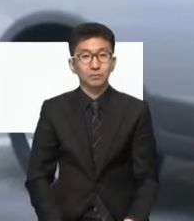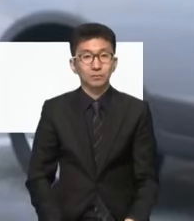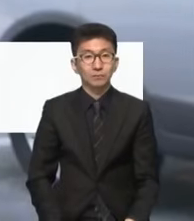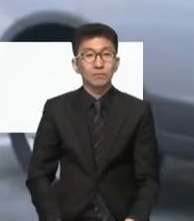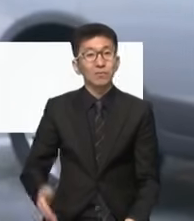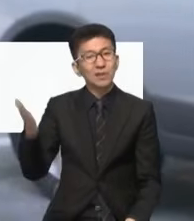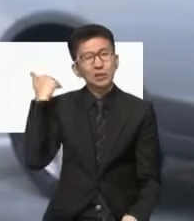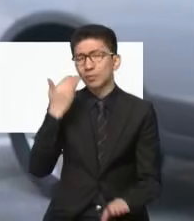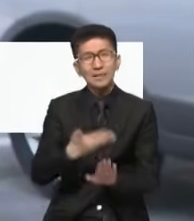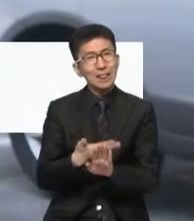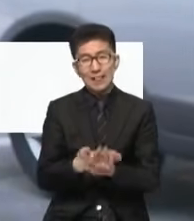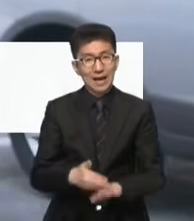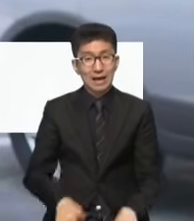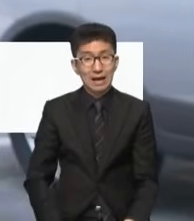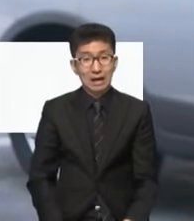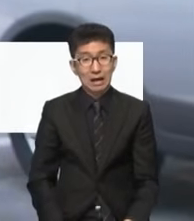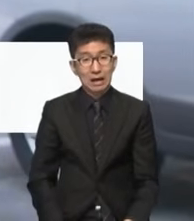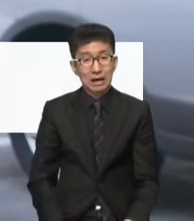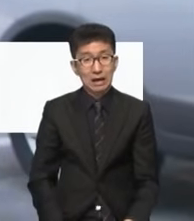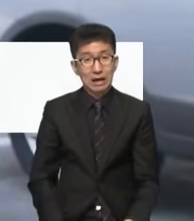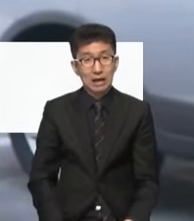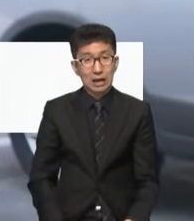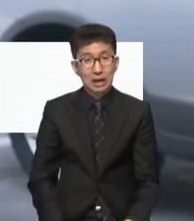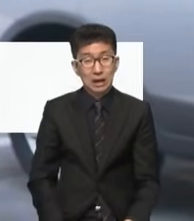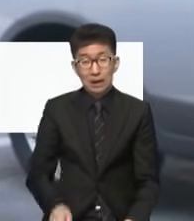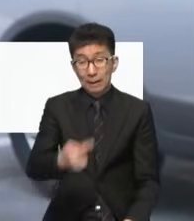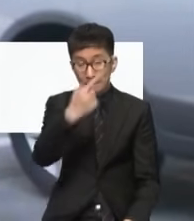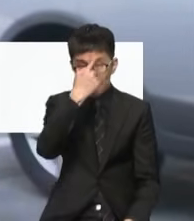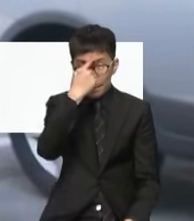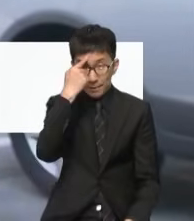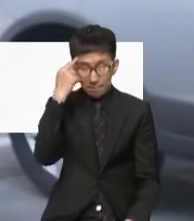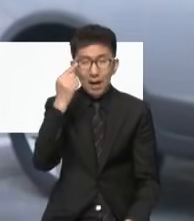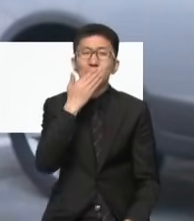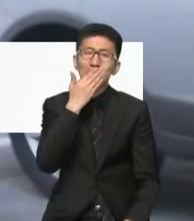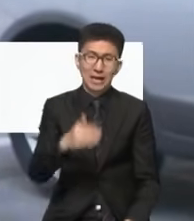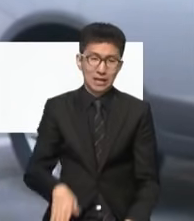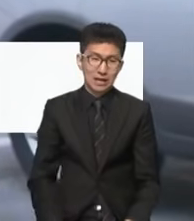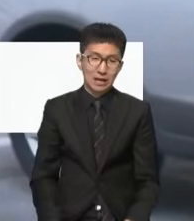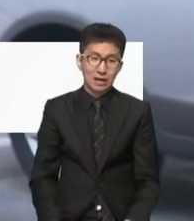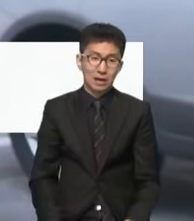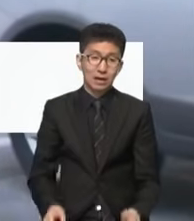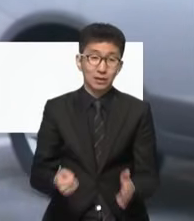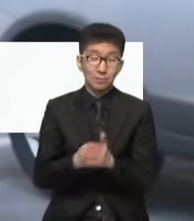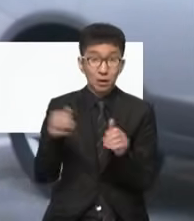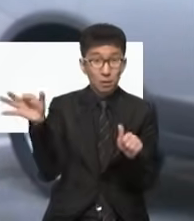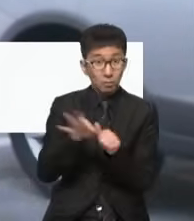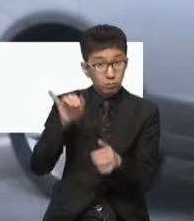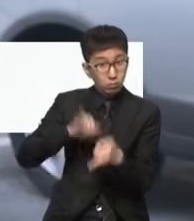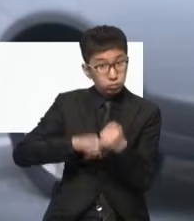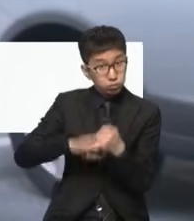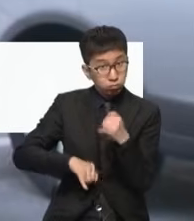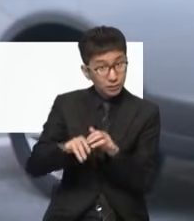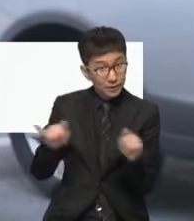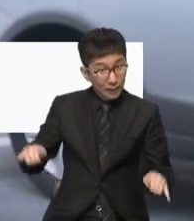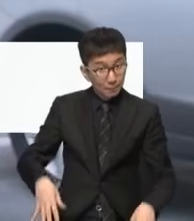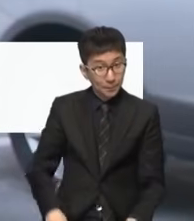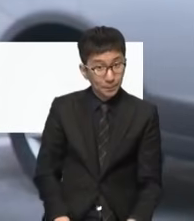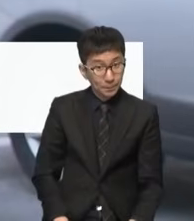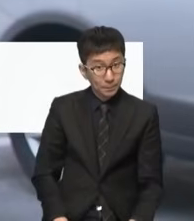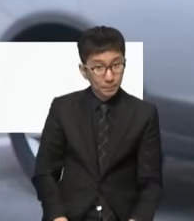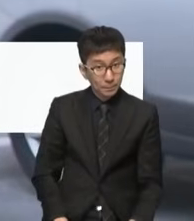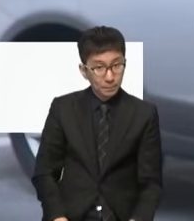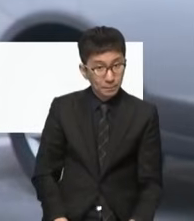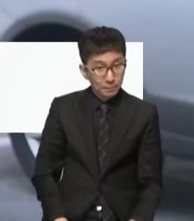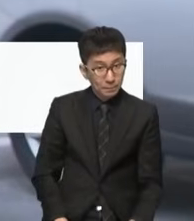이전하고는 다르게 그 형사적 범죄 전력에 남는 거잖아요. 양육비를 계속 안 주고 있는 분들이